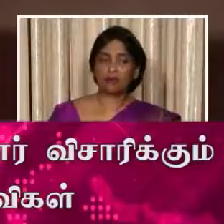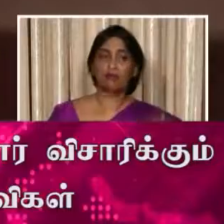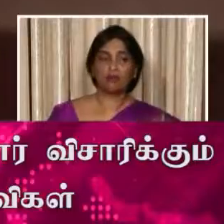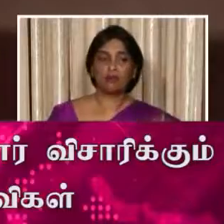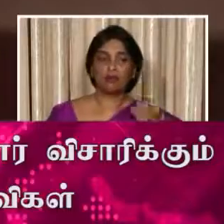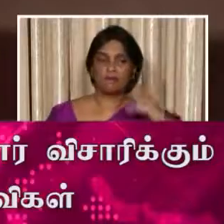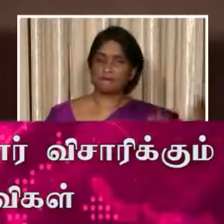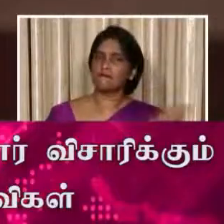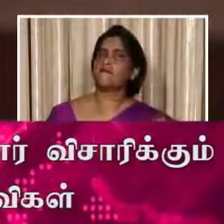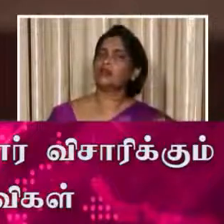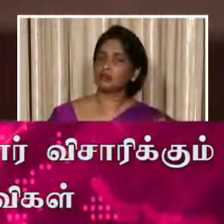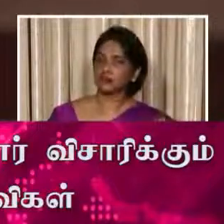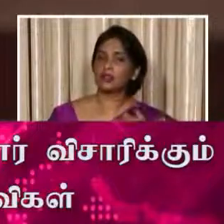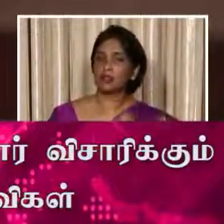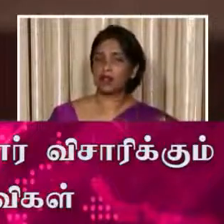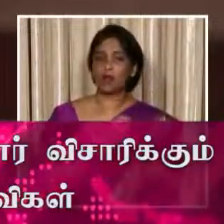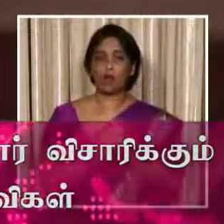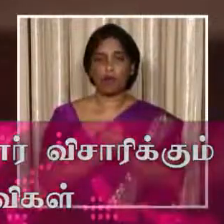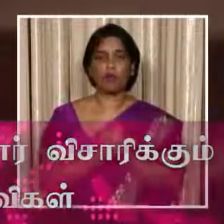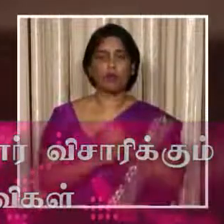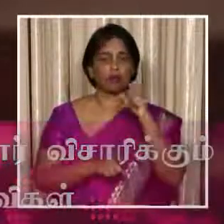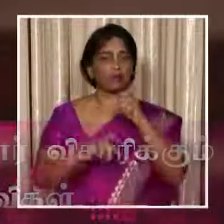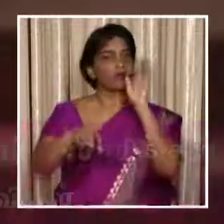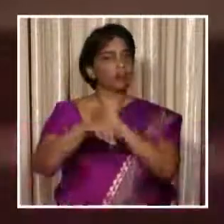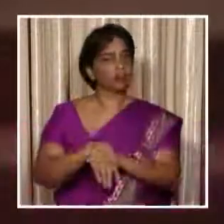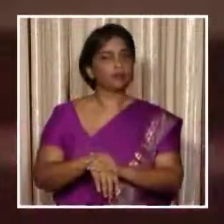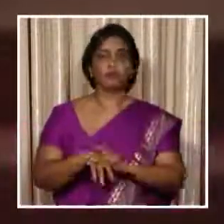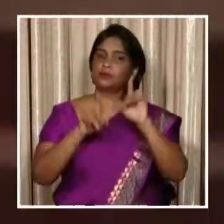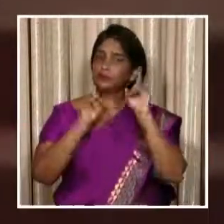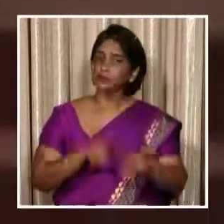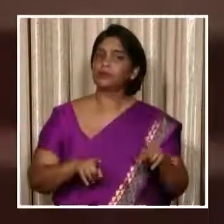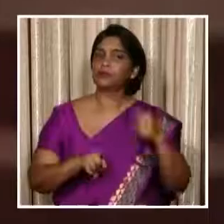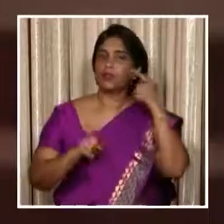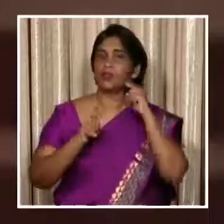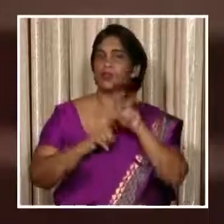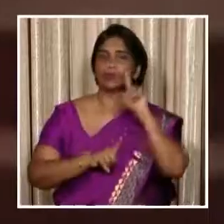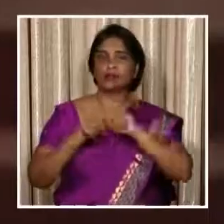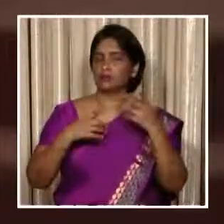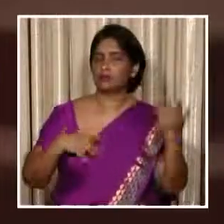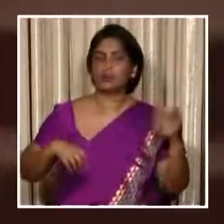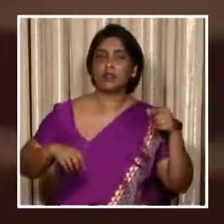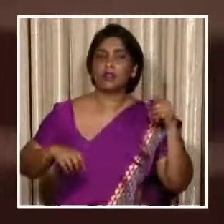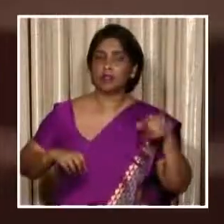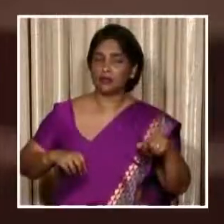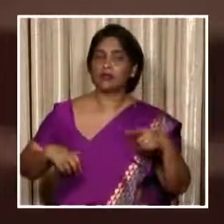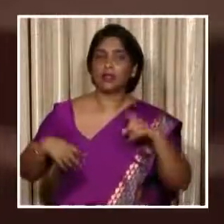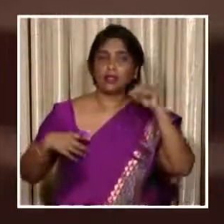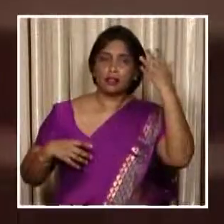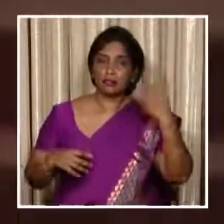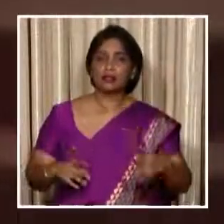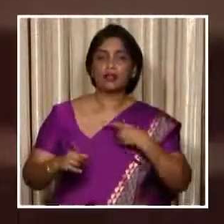அதிகரித்து வரும் படுகொலைகள் மற்றும் பாதாள குழுக்களின் செயற்பாடுகள் தொடர்பில் பாராளுமன்றத்தில் இன்று ஆளும் கட்சி